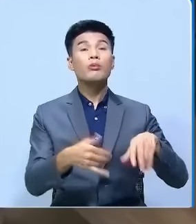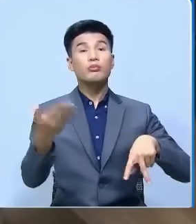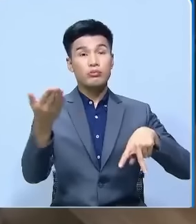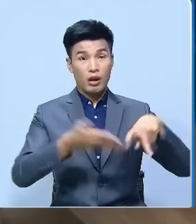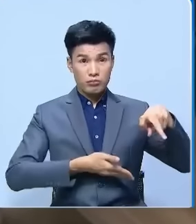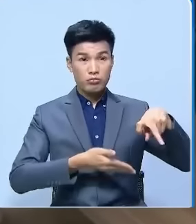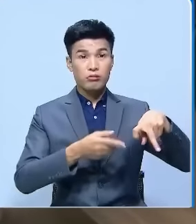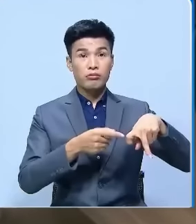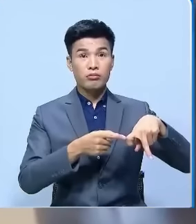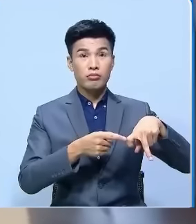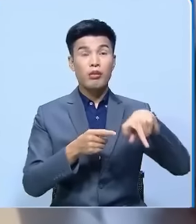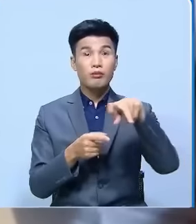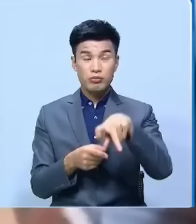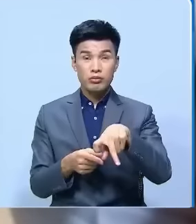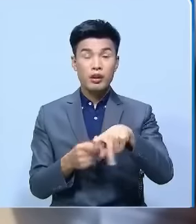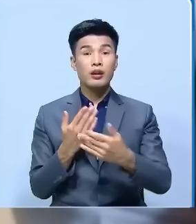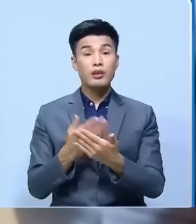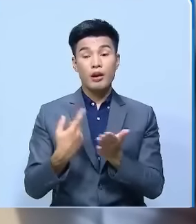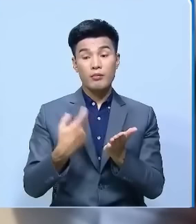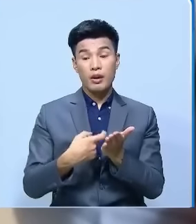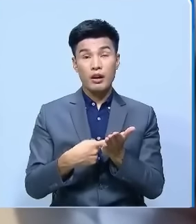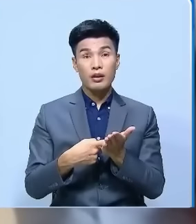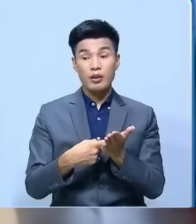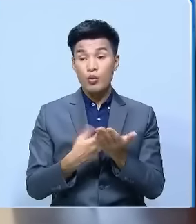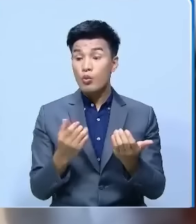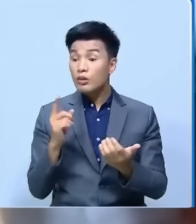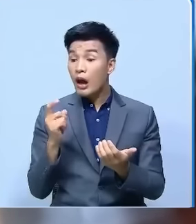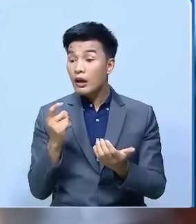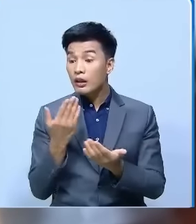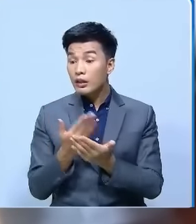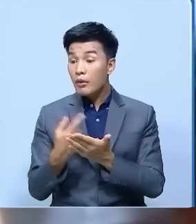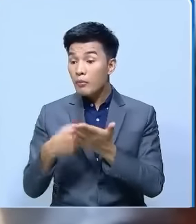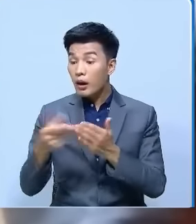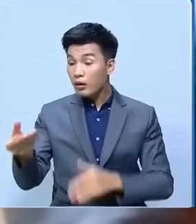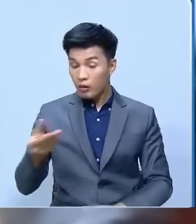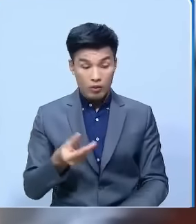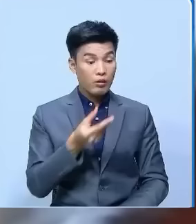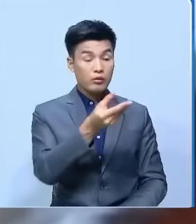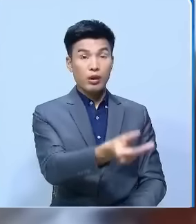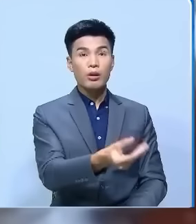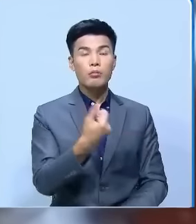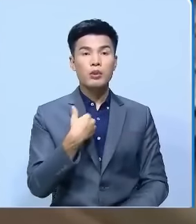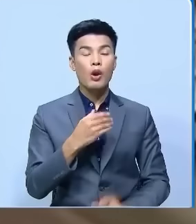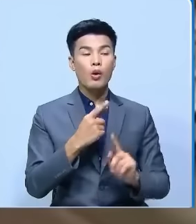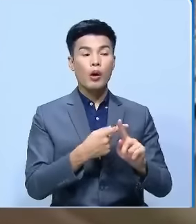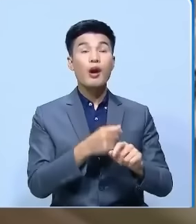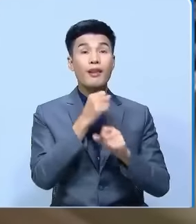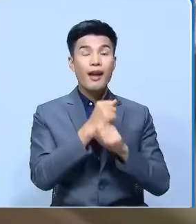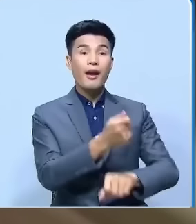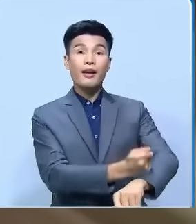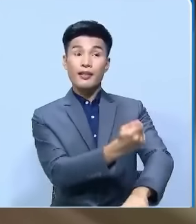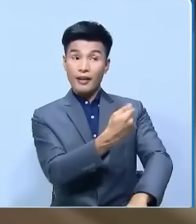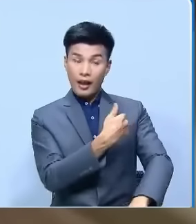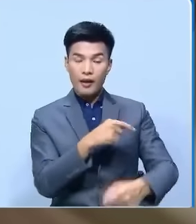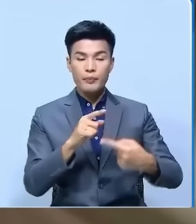ข้างซ้ายแล้วก็นำเงินประกันของลูกชายที่เสียชีวิตเข้าบัญชีนี้อีกคือมีทั้งเบี้ยผู้สูงอายุ